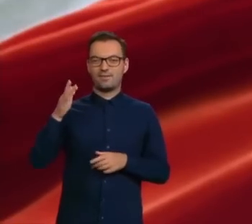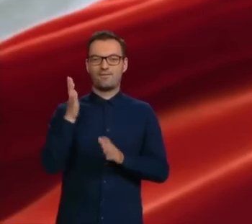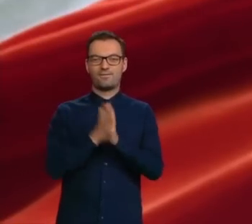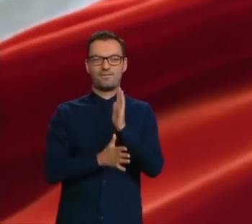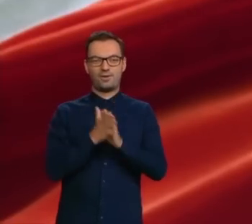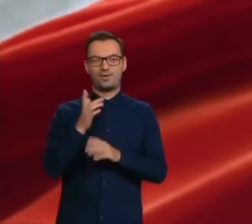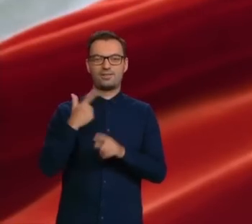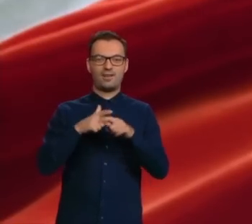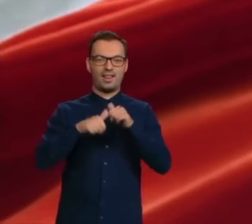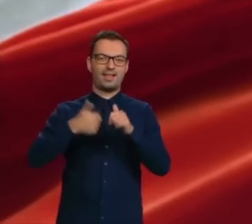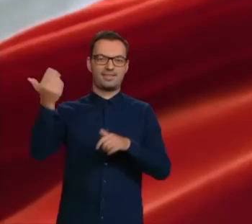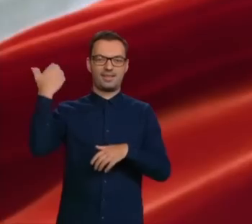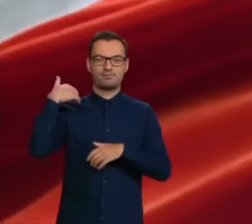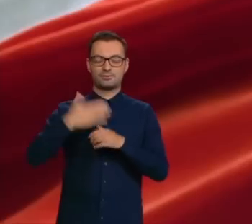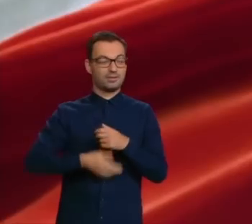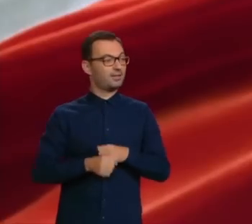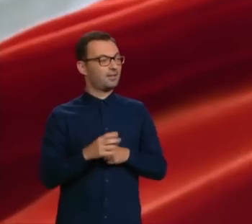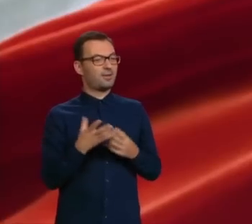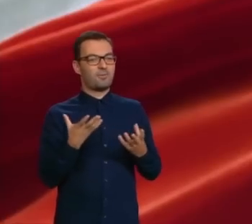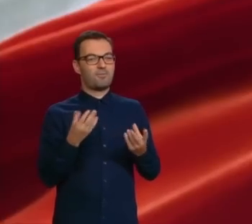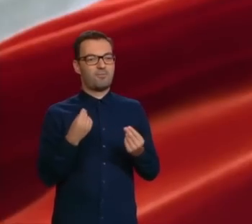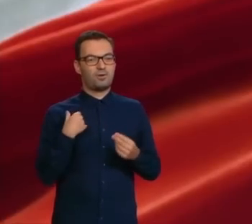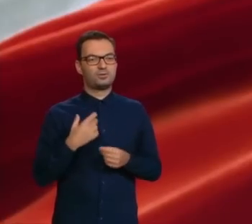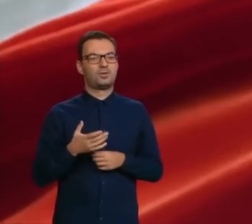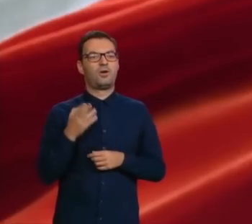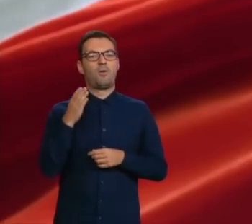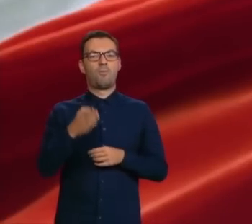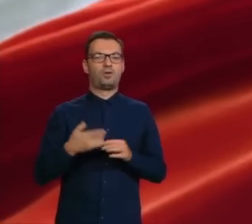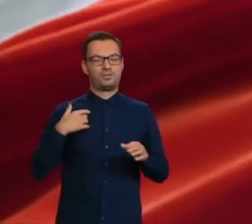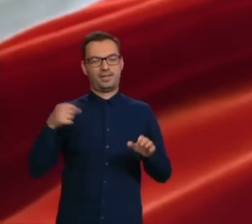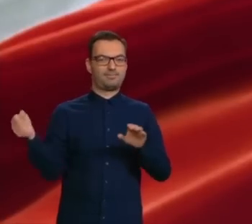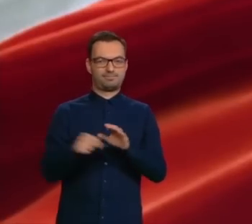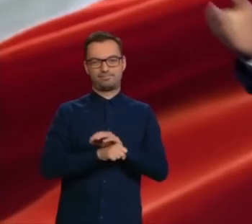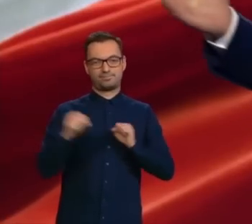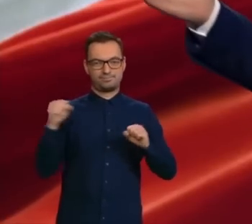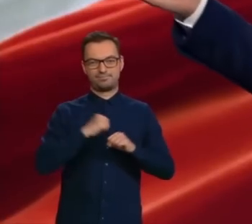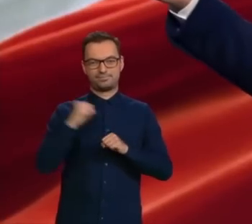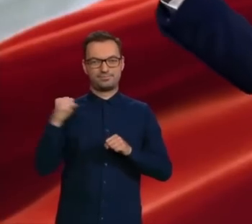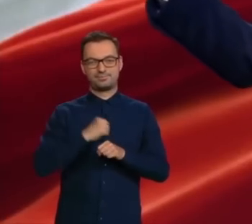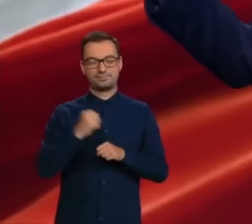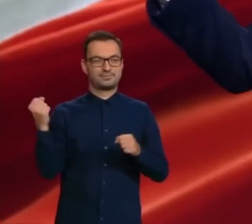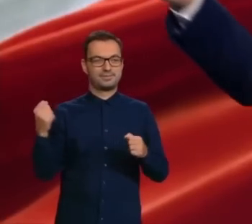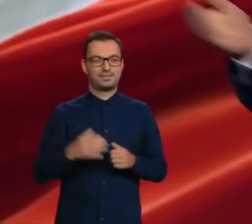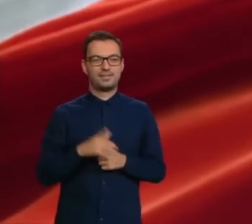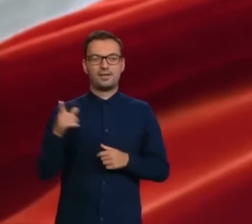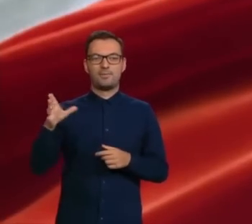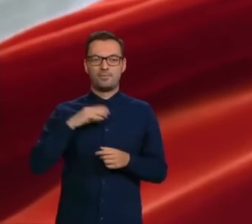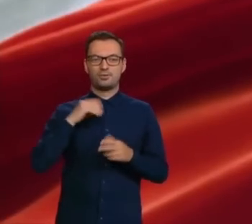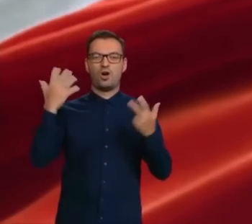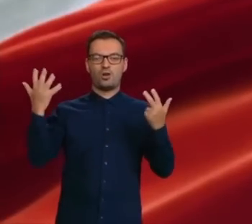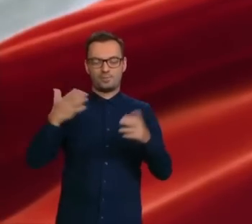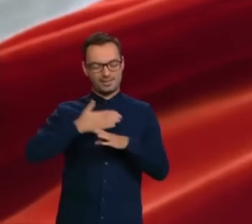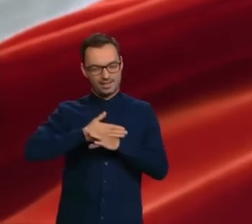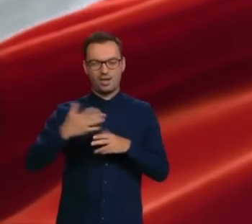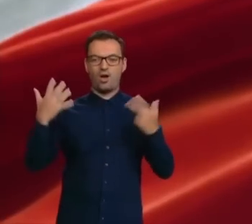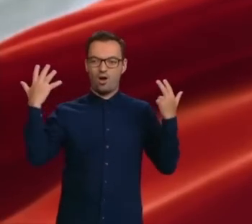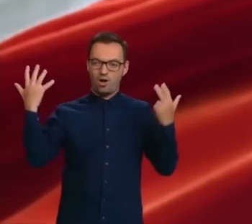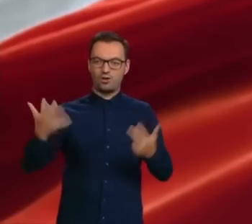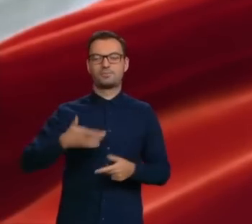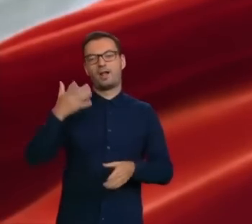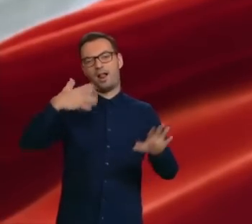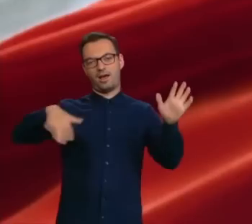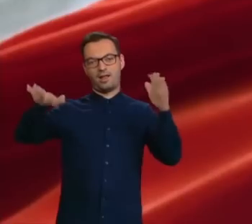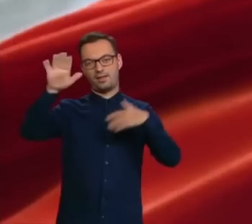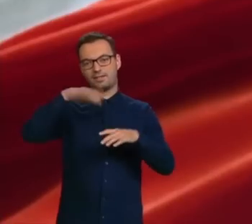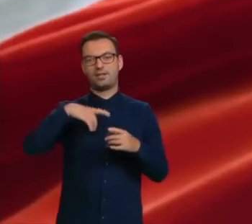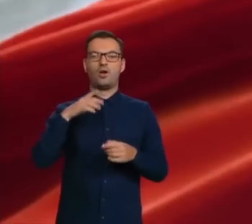się 20 lat temu skończyła, tak? To po co ja te pociągi tak wysadzam i wysadzam? Słuchajcie, oni tak mogą, on tak może jeszcze 8 lat. 8 lat będzie nam opowiadał,